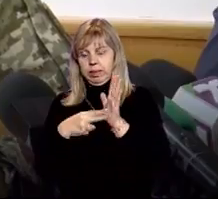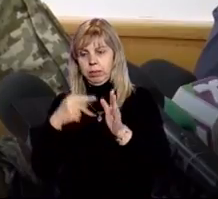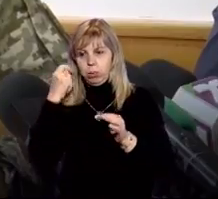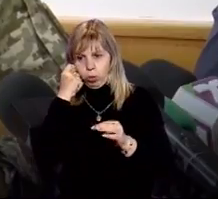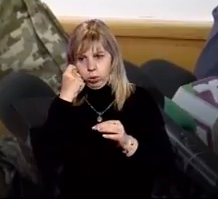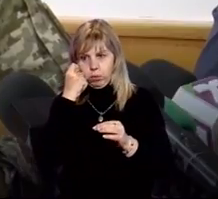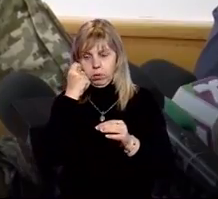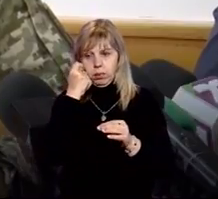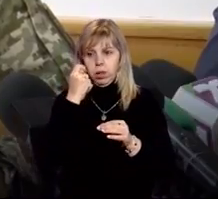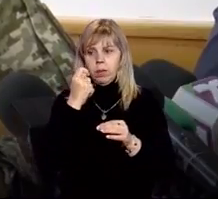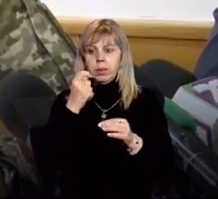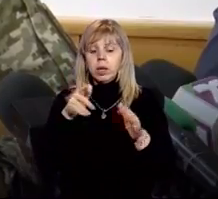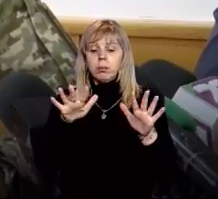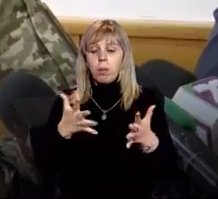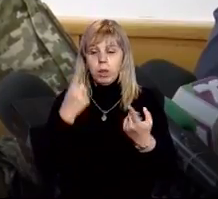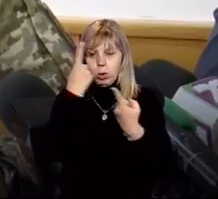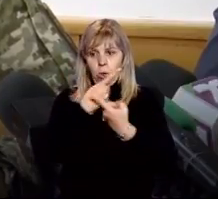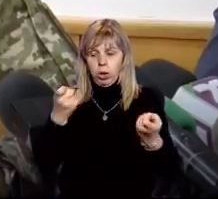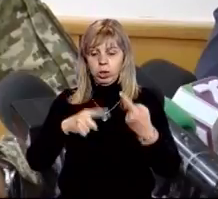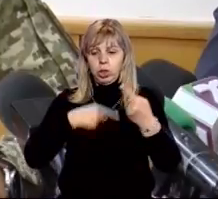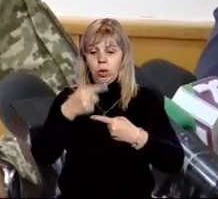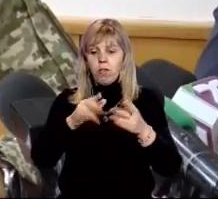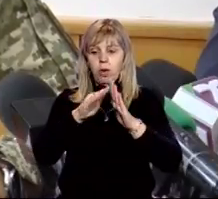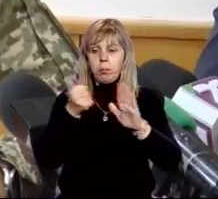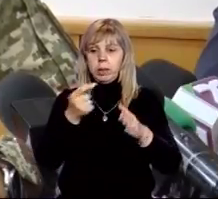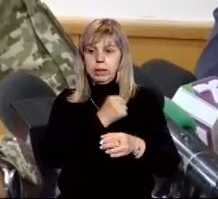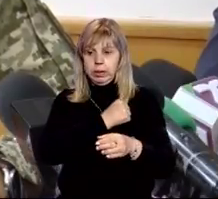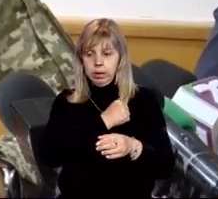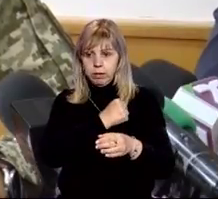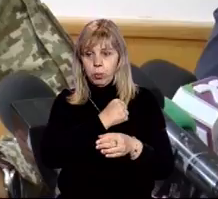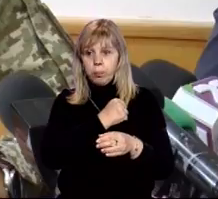років з моменту оголошення чергового призиву, тобто